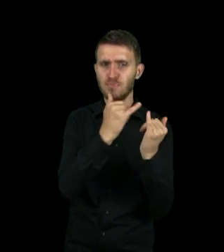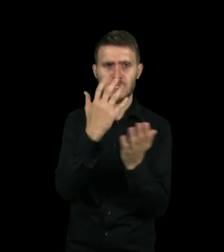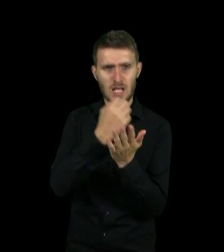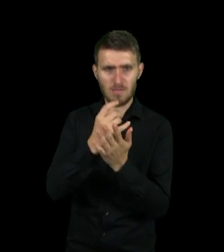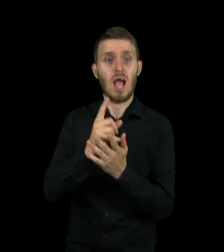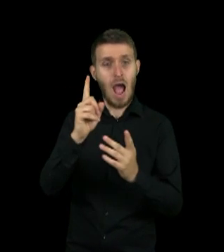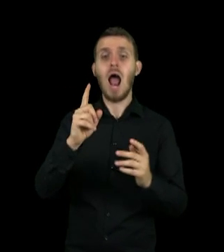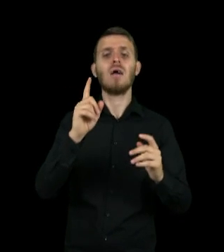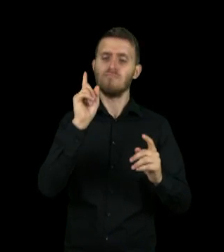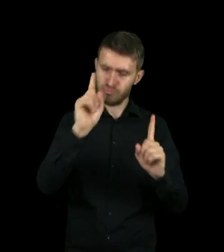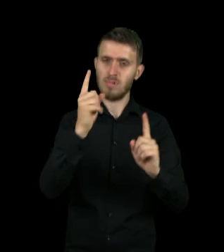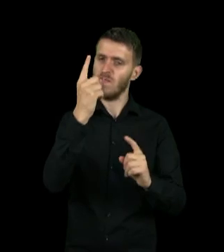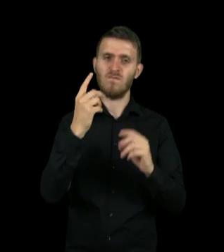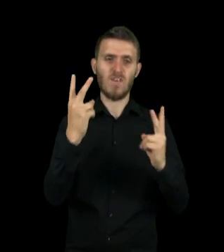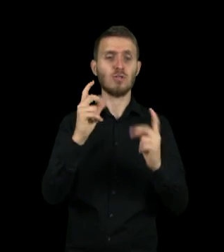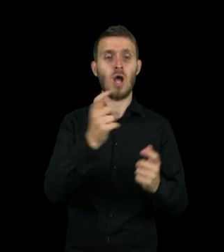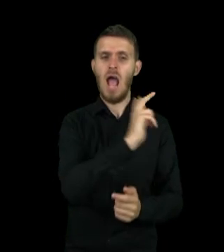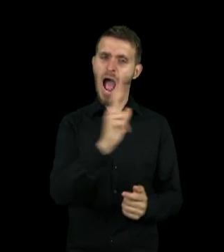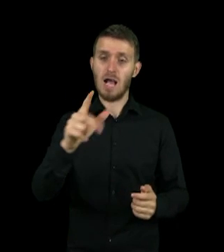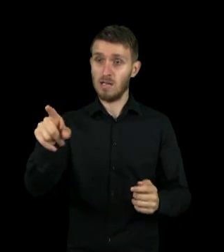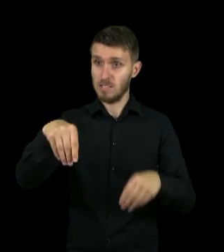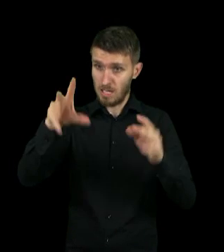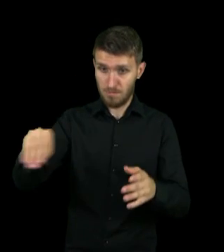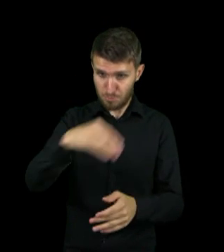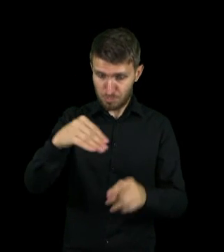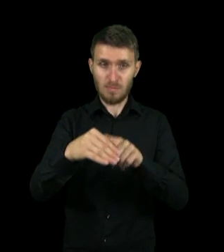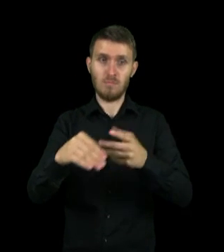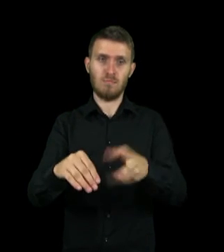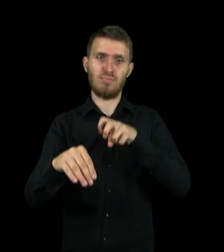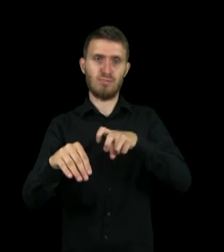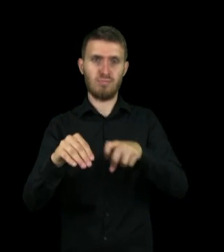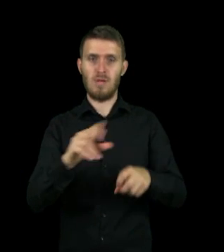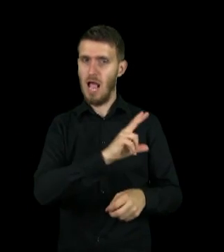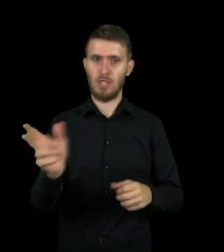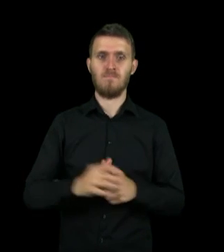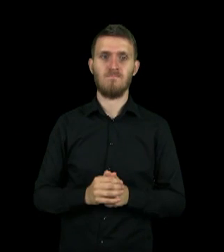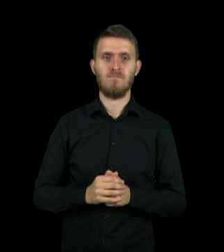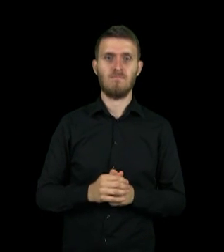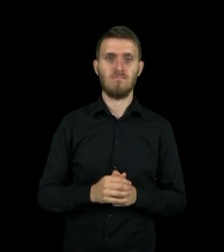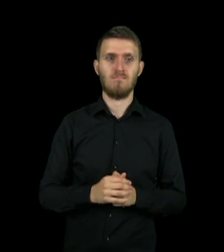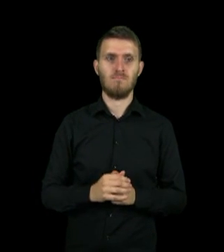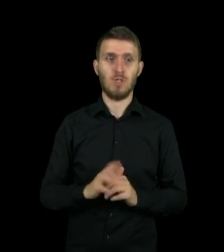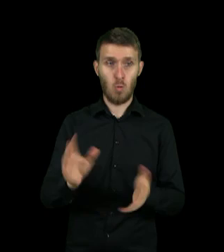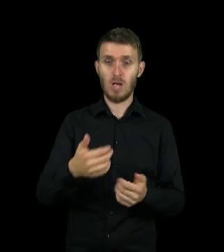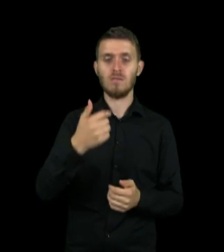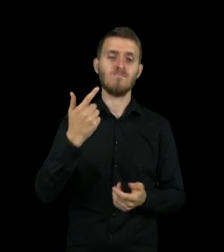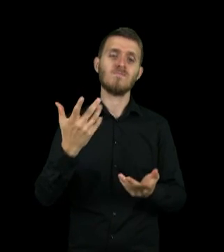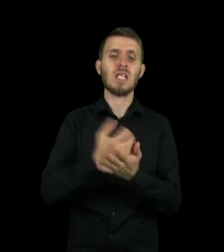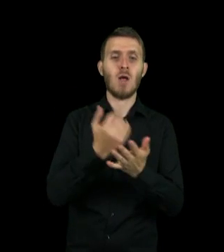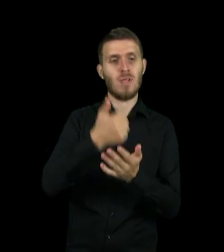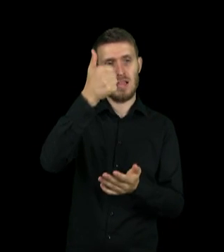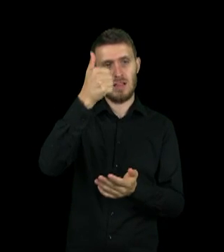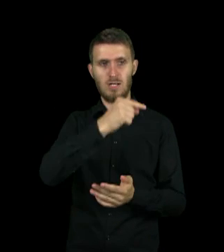PR W tym przykładzie to będzie 10 groszy od stopy dyskontowej którą naliczył